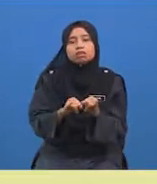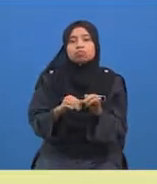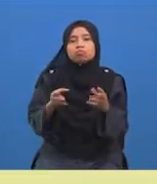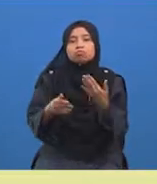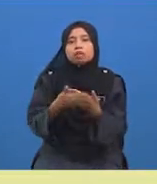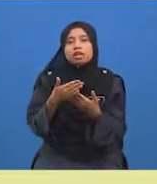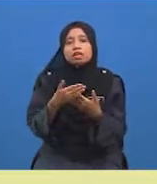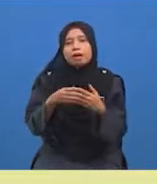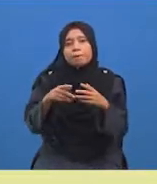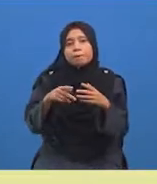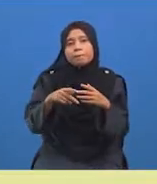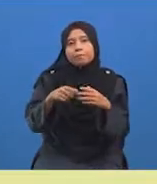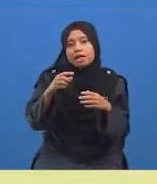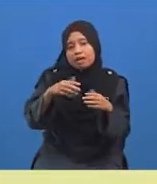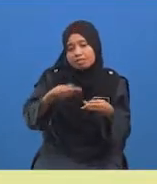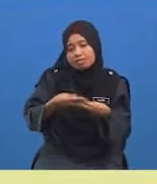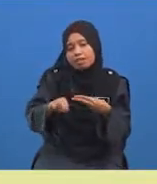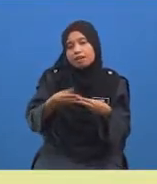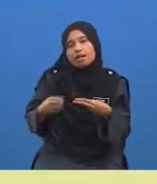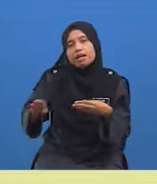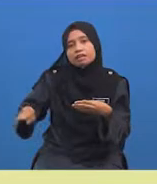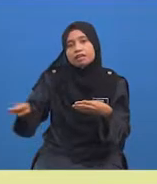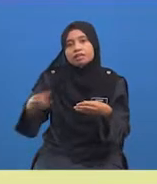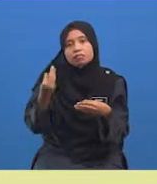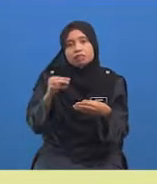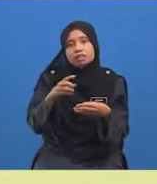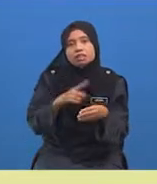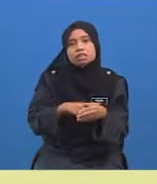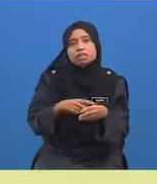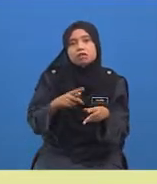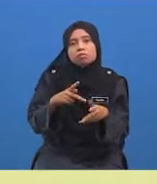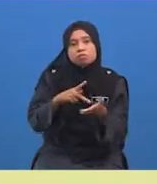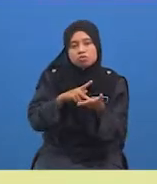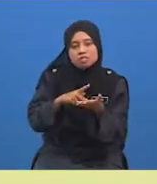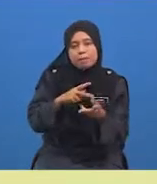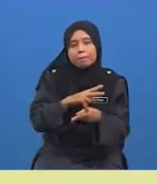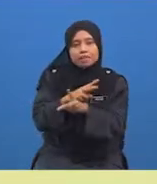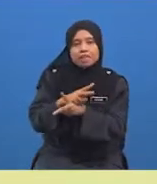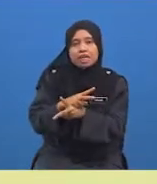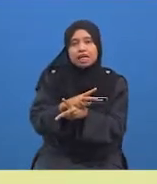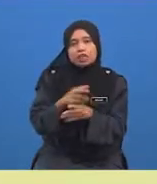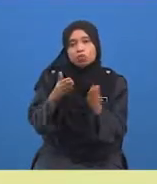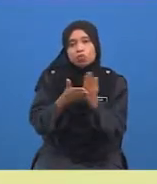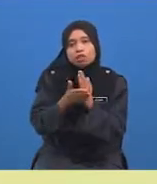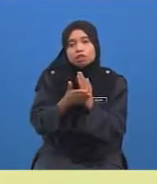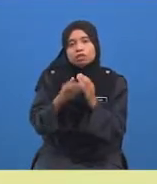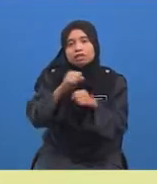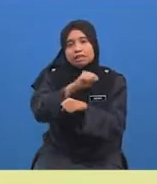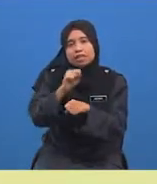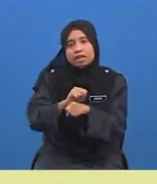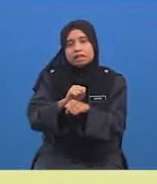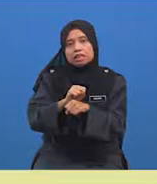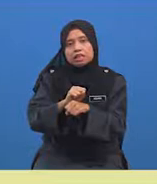pekerja menghantar anak-anak mereka di pusat penjagaan kanak-kanak yang disediakan oleh syarikat. Dengan